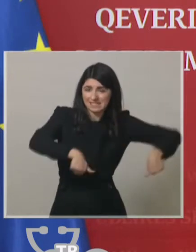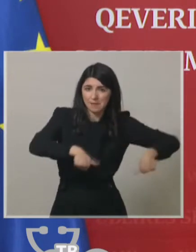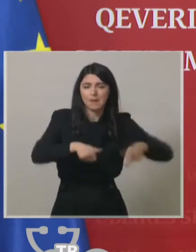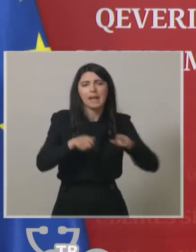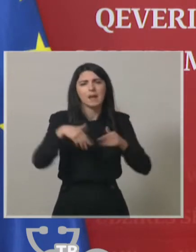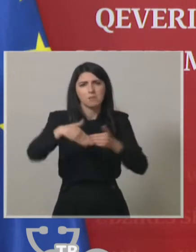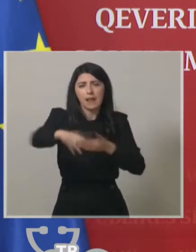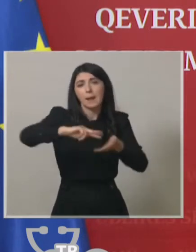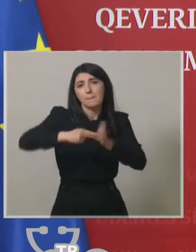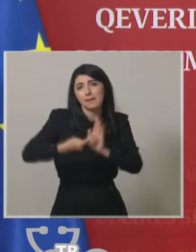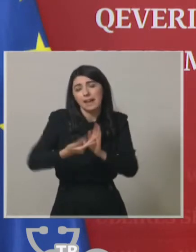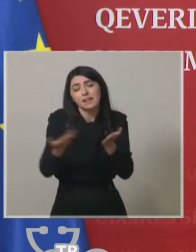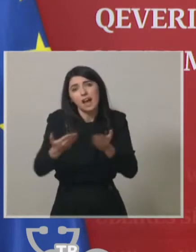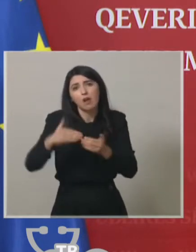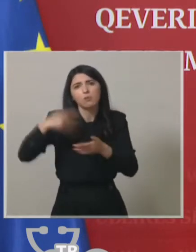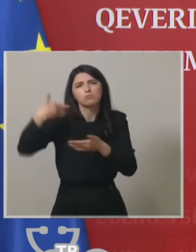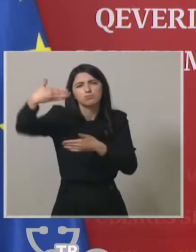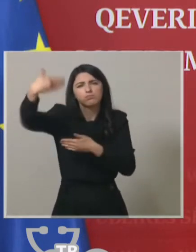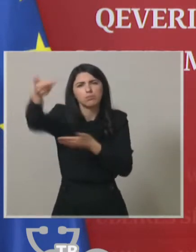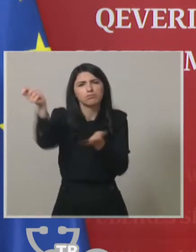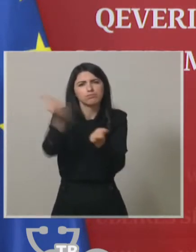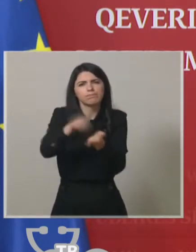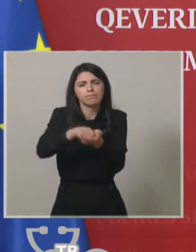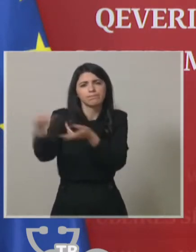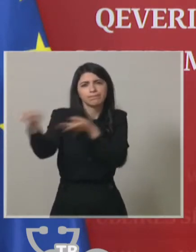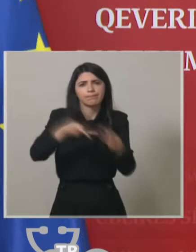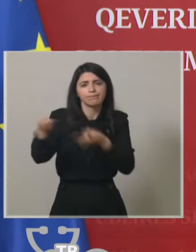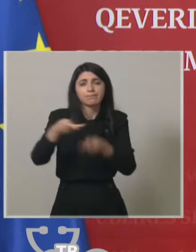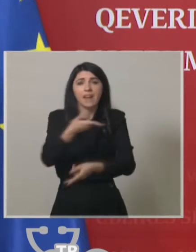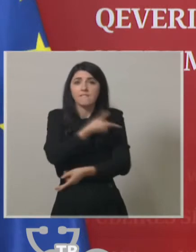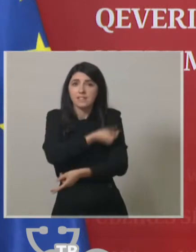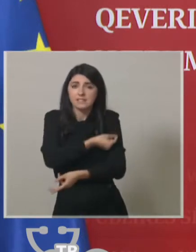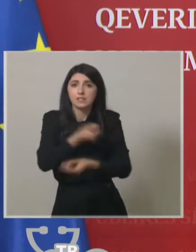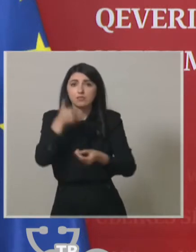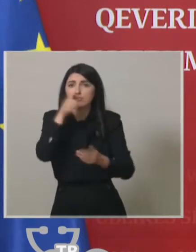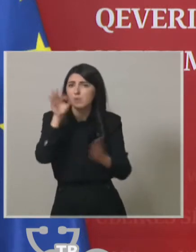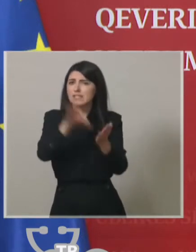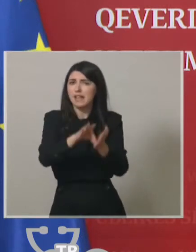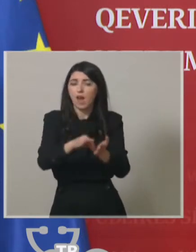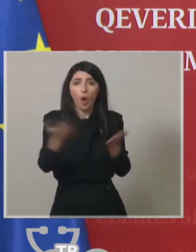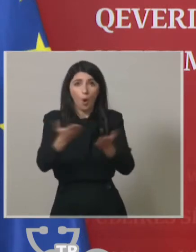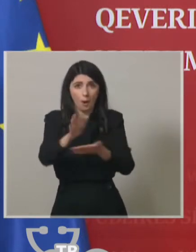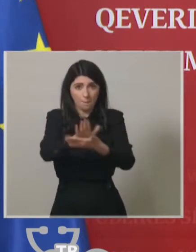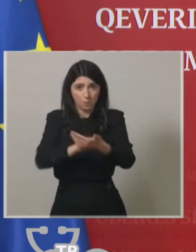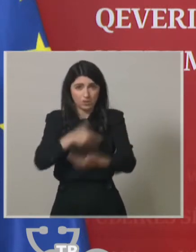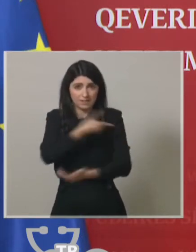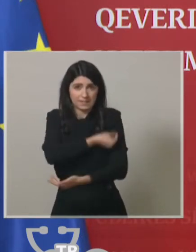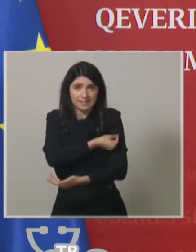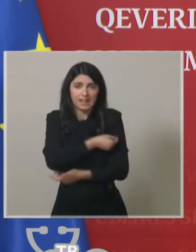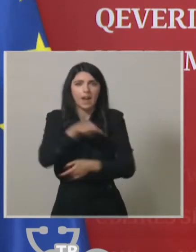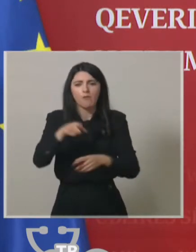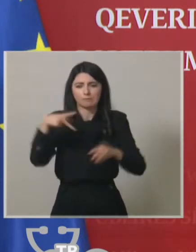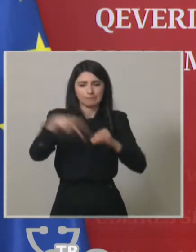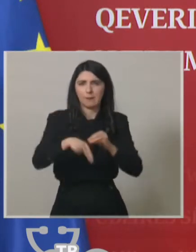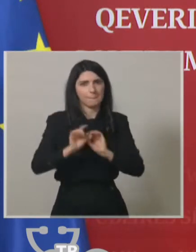за натамошна набавка на вакцини. Целта е да, кога вакцинацијата ќе започне, таа не